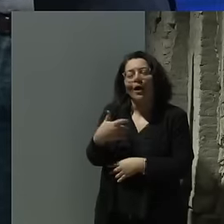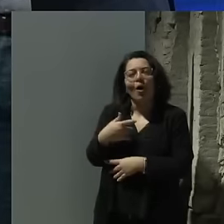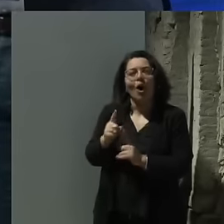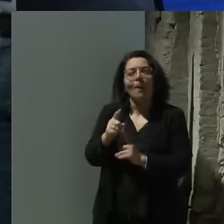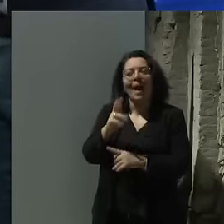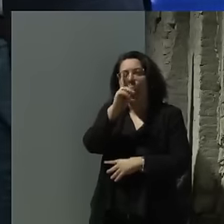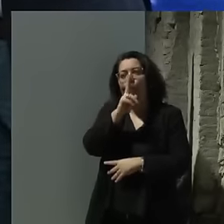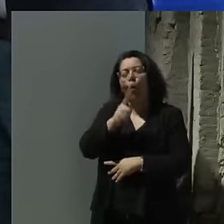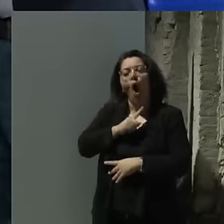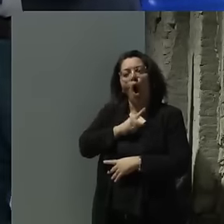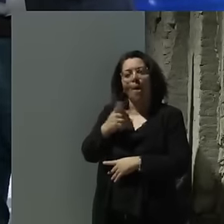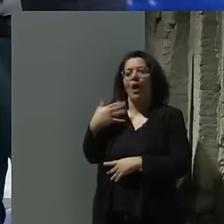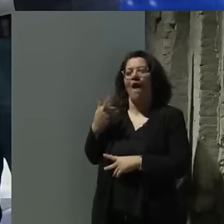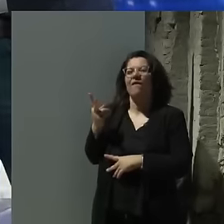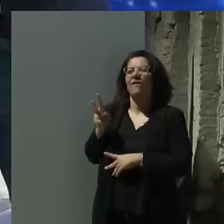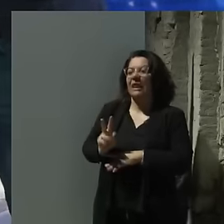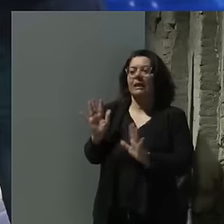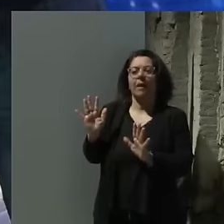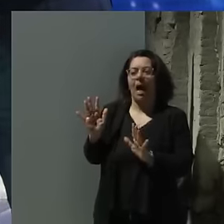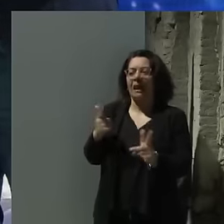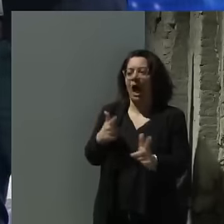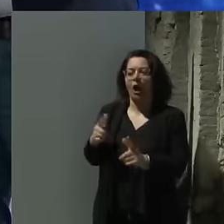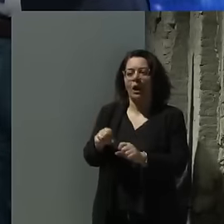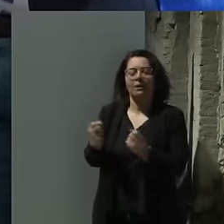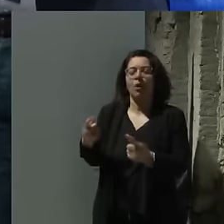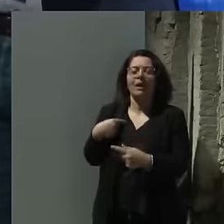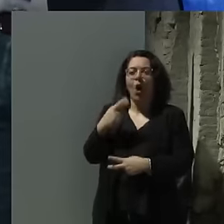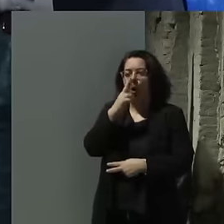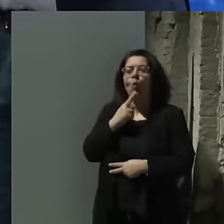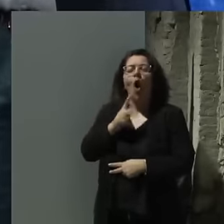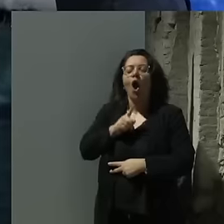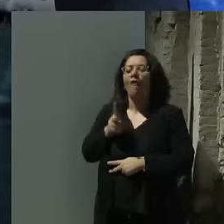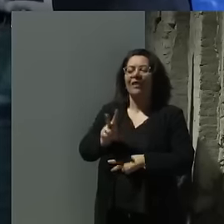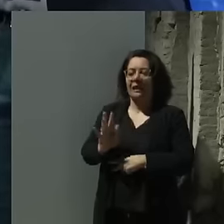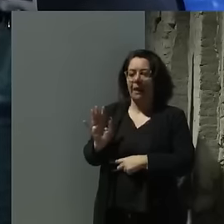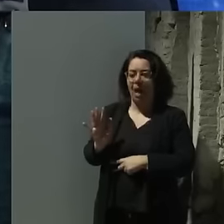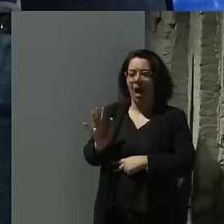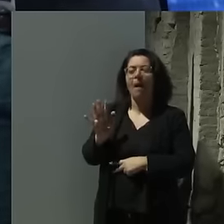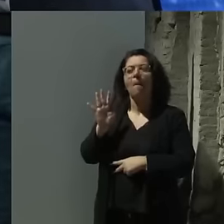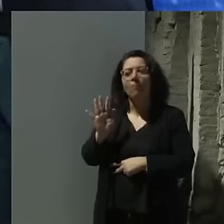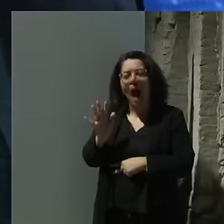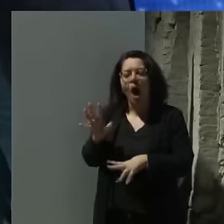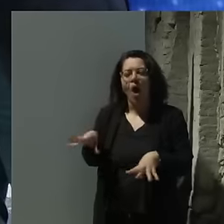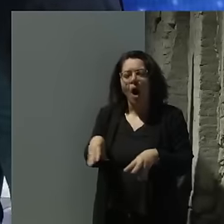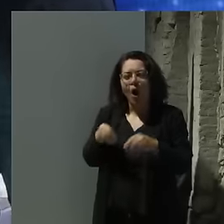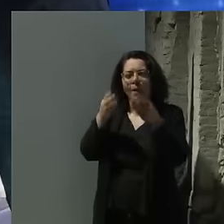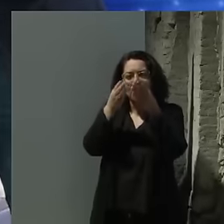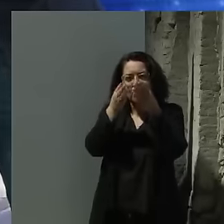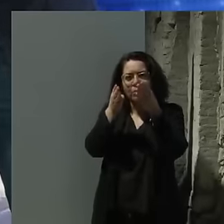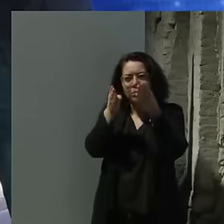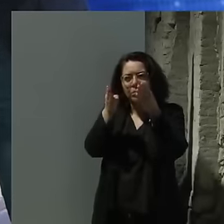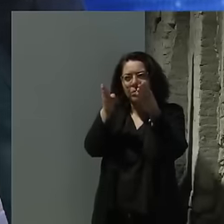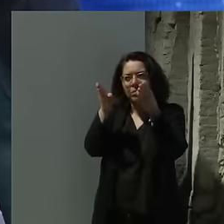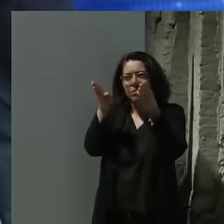figura della vittima del terrorismo e ho iniziato a pensare e comprendere anche il contesto nelle quali accadevano determinate cose